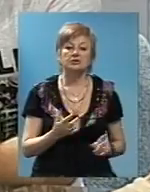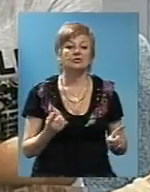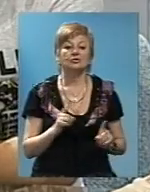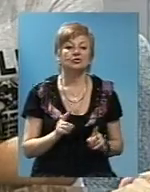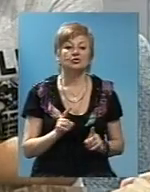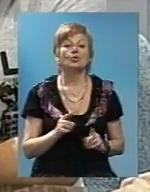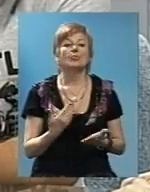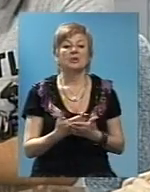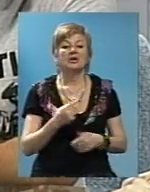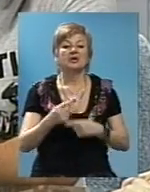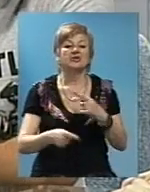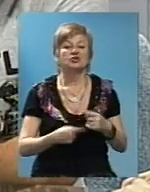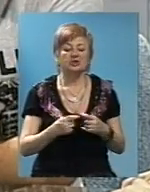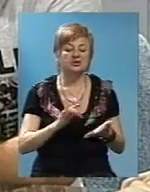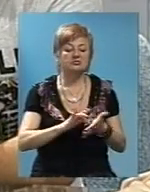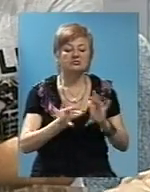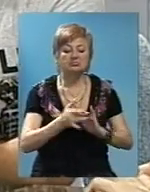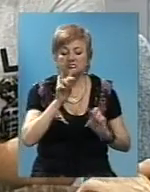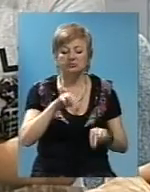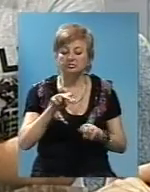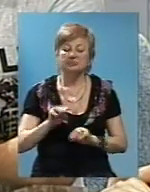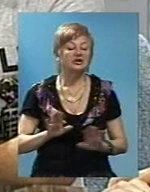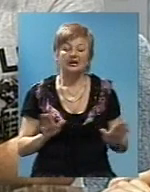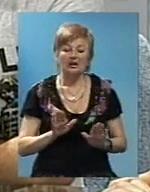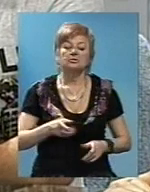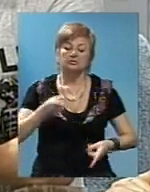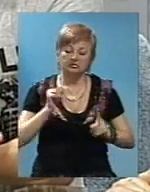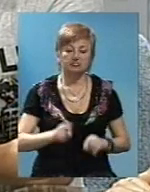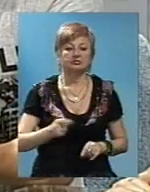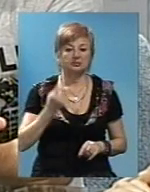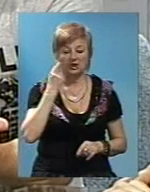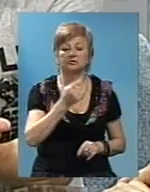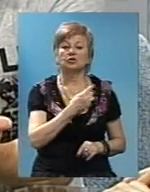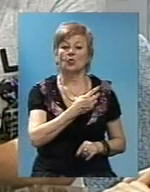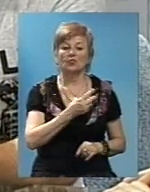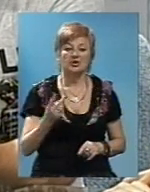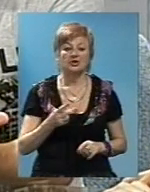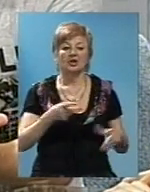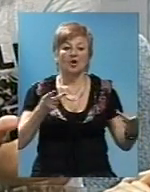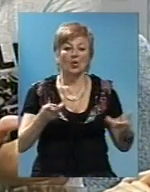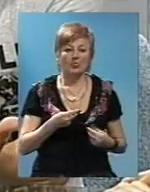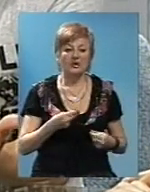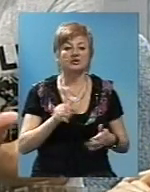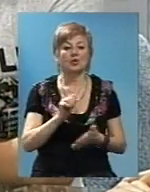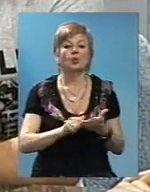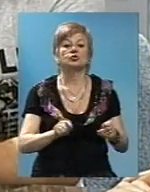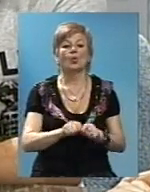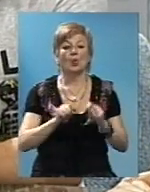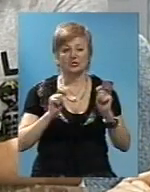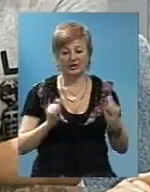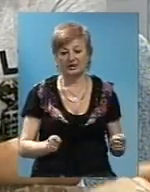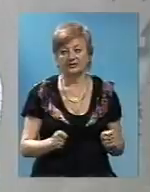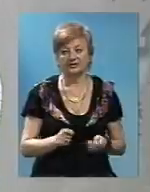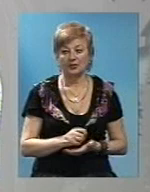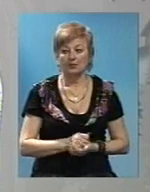сурогат, який дається там через гаджети або через комп'ютер і так далі, а справжні емоції від справжніх відкриттів, ну, класних місць цього